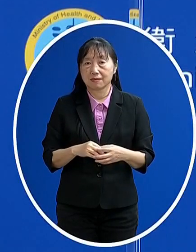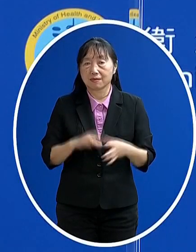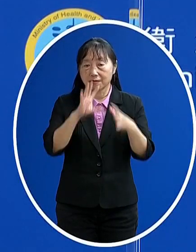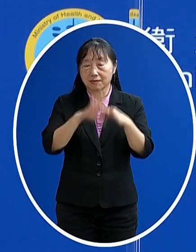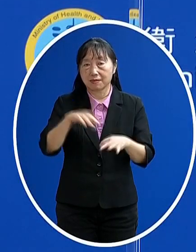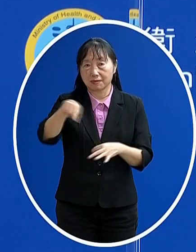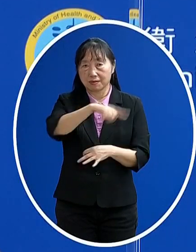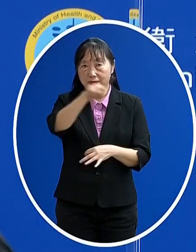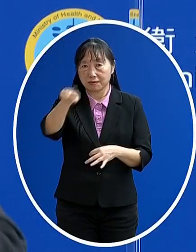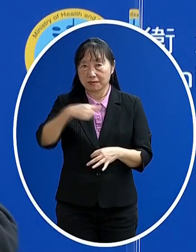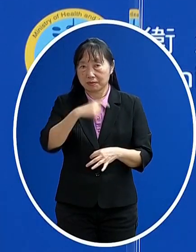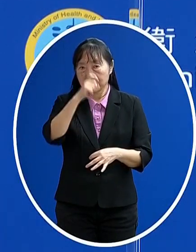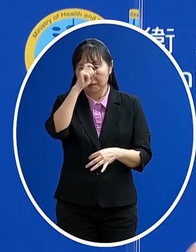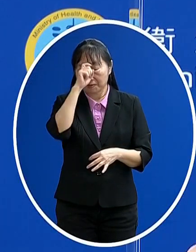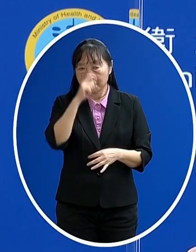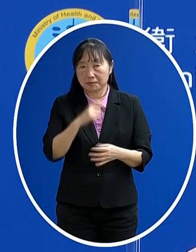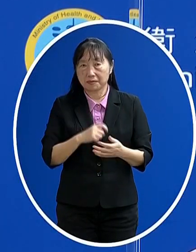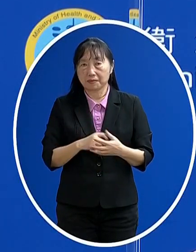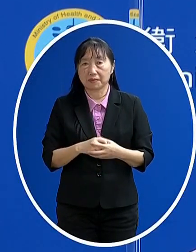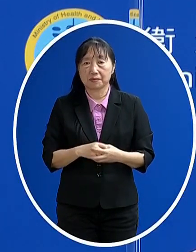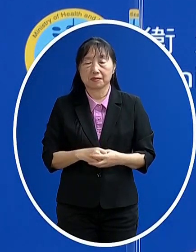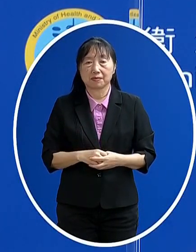家希望让